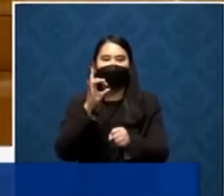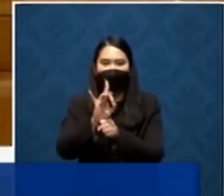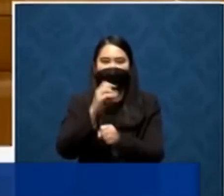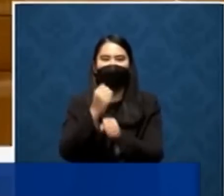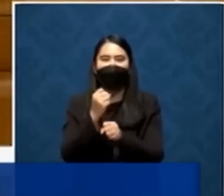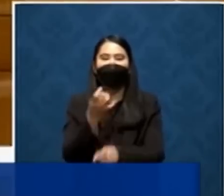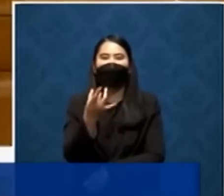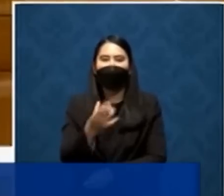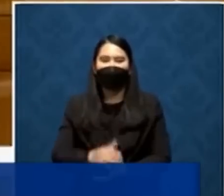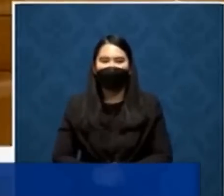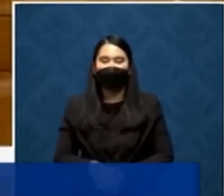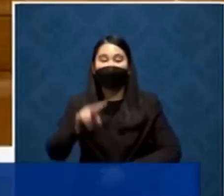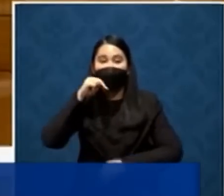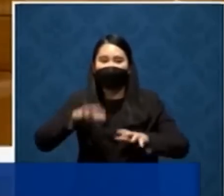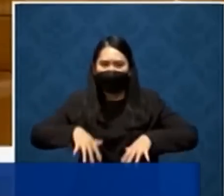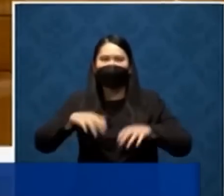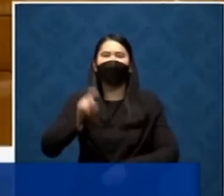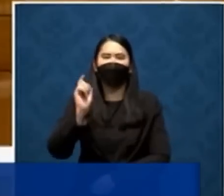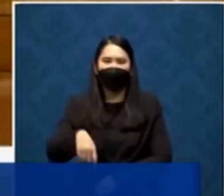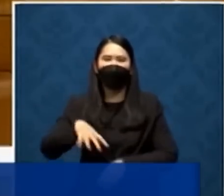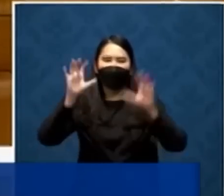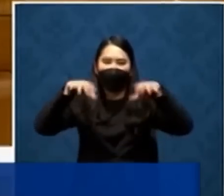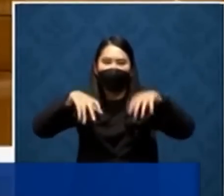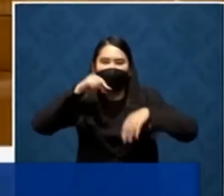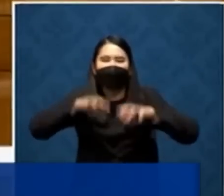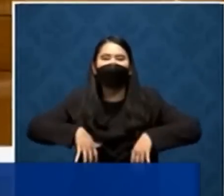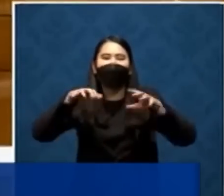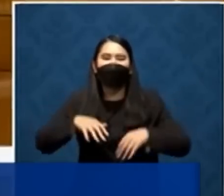างท่านบอกน้ำยังท่วมอยู่มันก็ต้องท่วมฝนมันตก